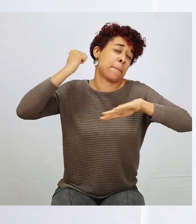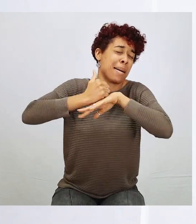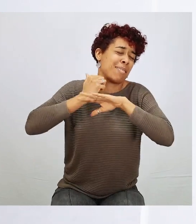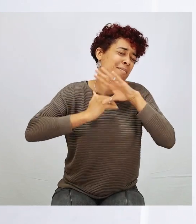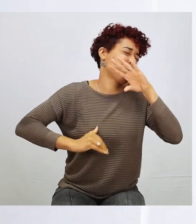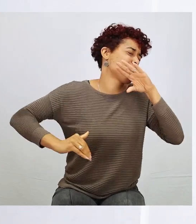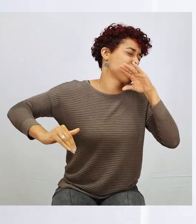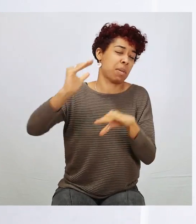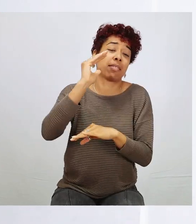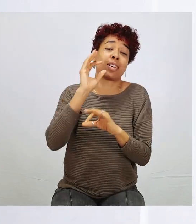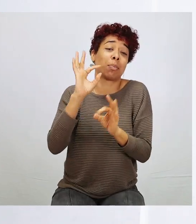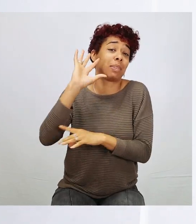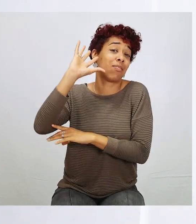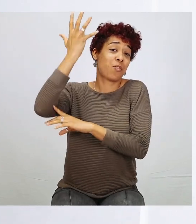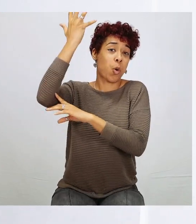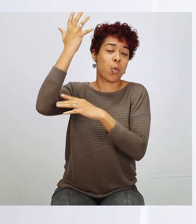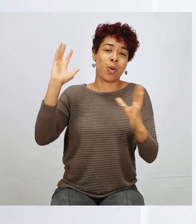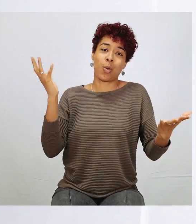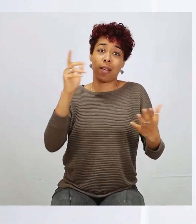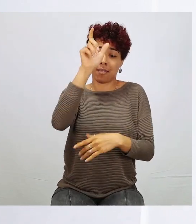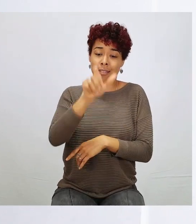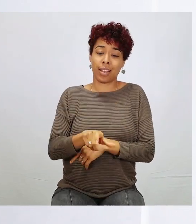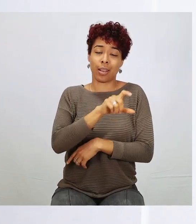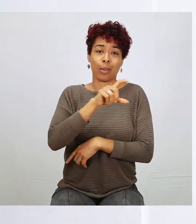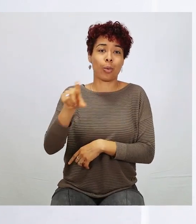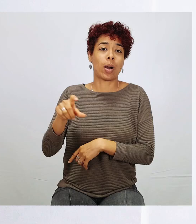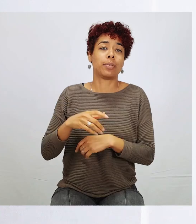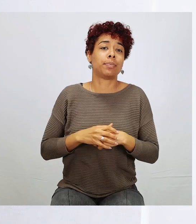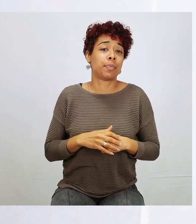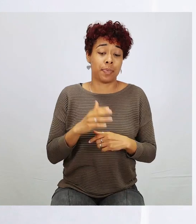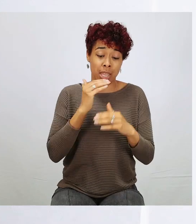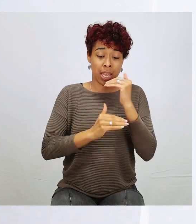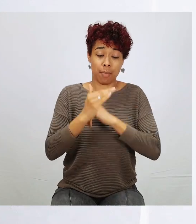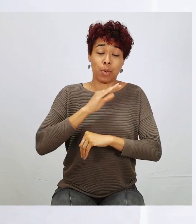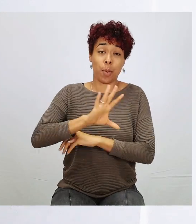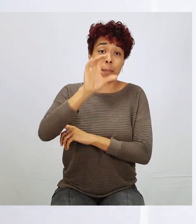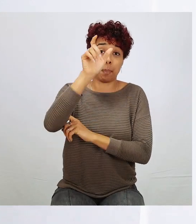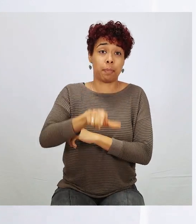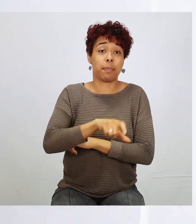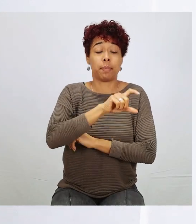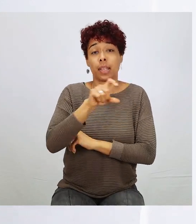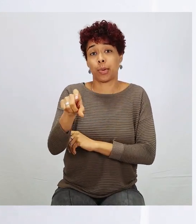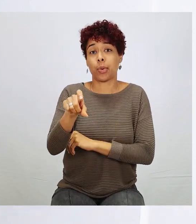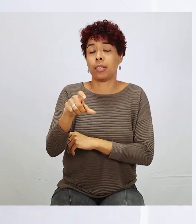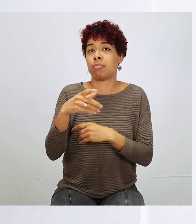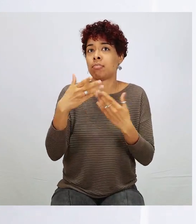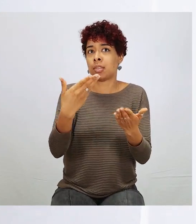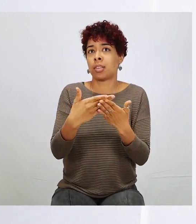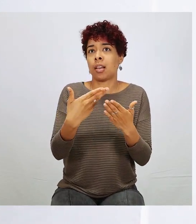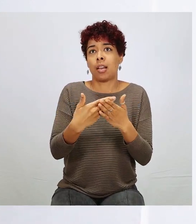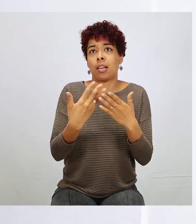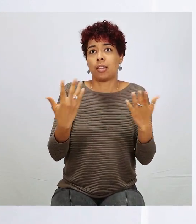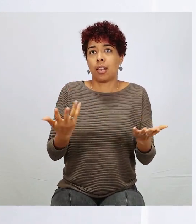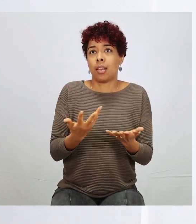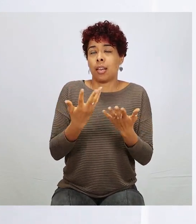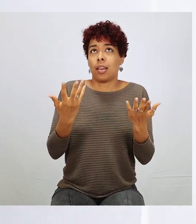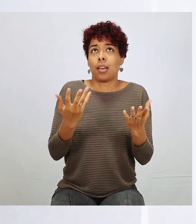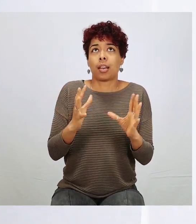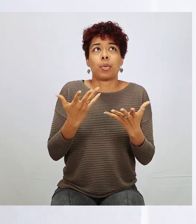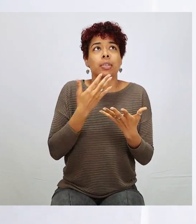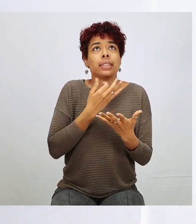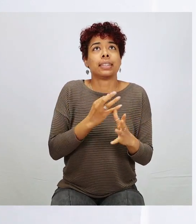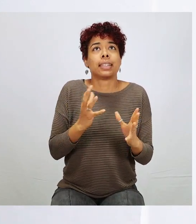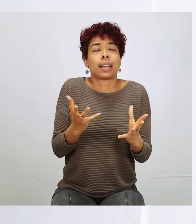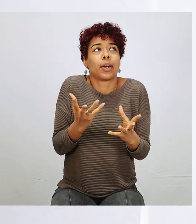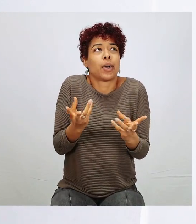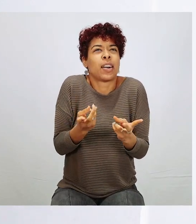folie parfois, comme dit les Écritures, c'est la croix. Le plan de la croix, qui est un tableau, si je peux parler